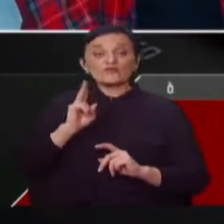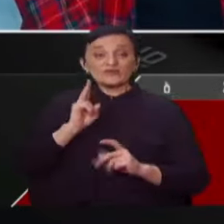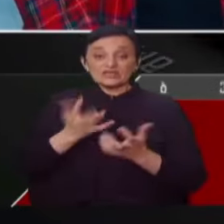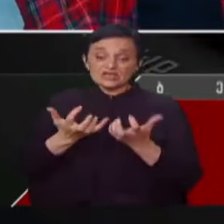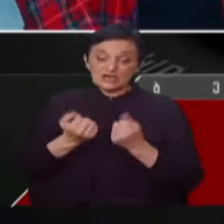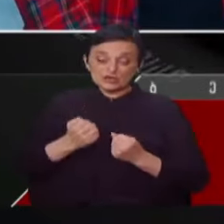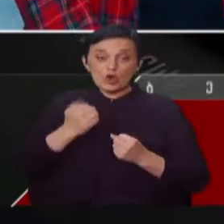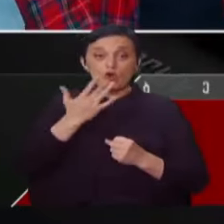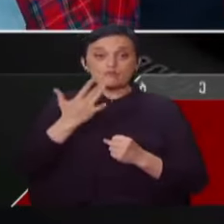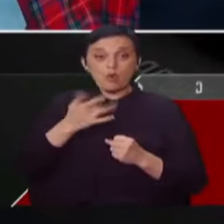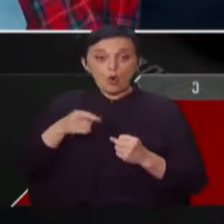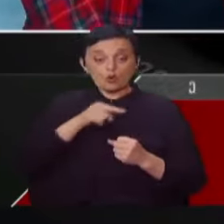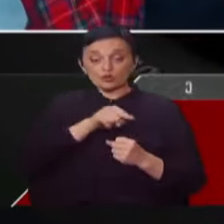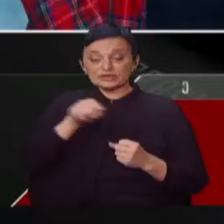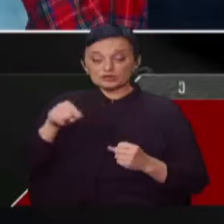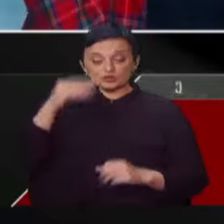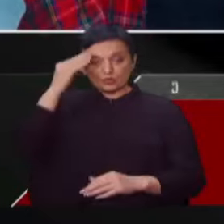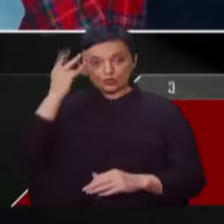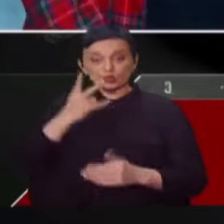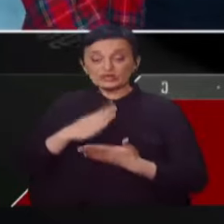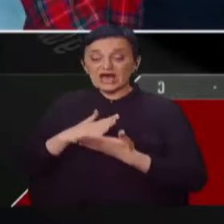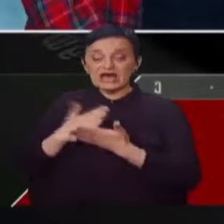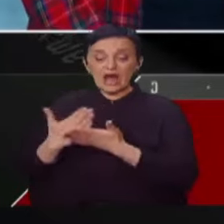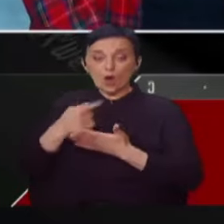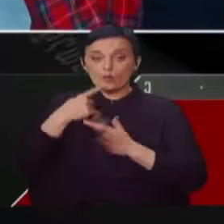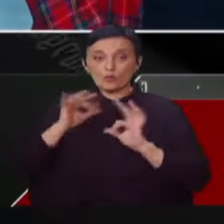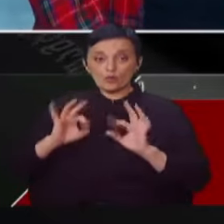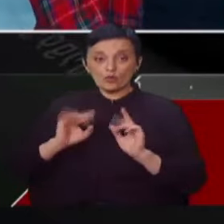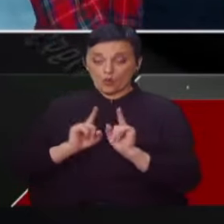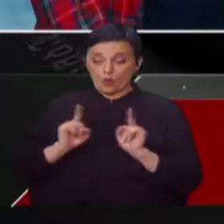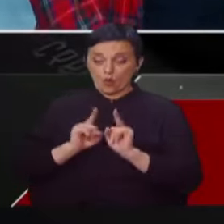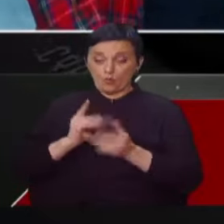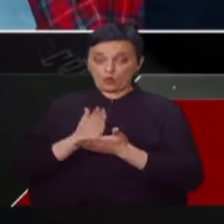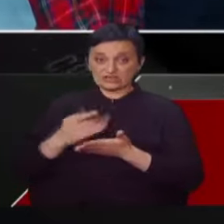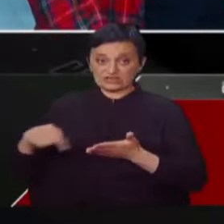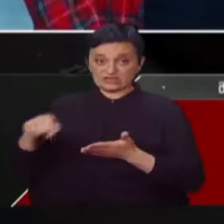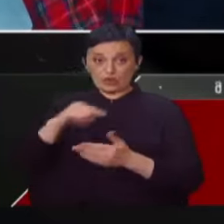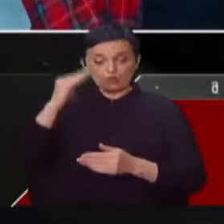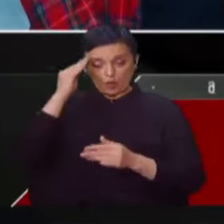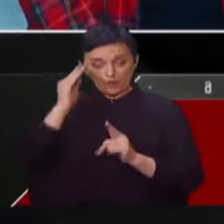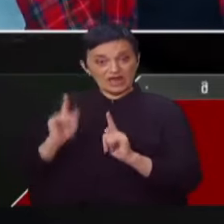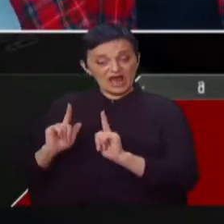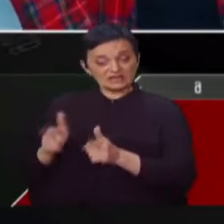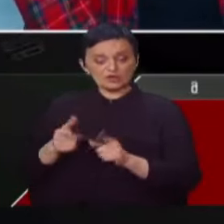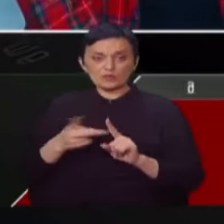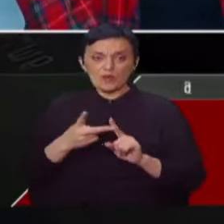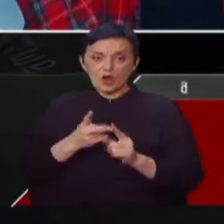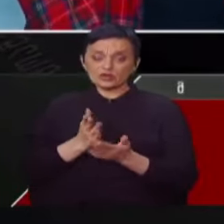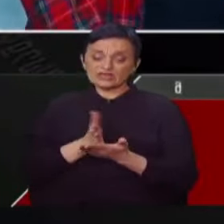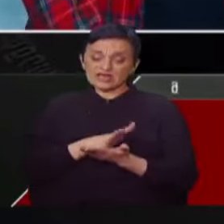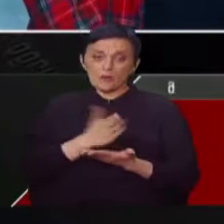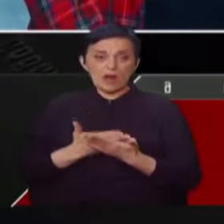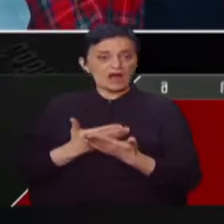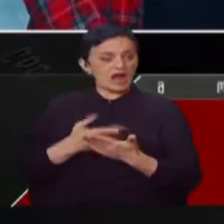იზიარებს პოლიტიკურ წრეებში ამ მოსაზრებას, უნდა გამოყოთ ის, რომ ოპოზიციის ნაწილი ამ მოსაზრებას ეთანხმება, მეორე ნაწილი